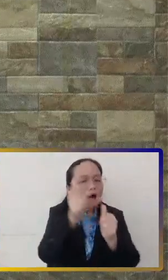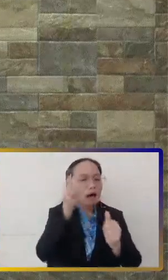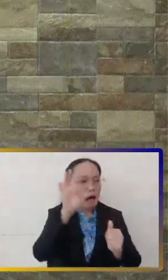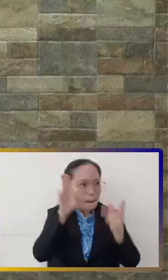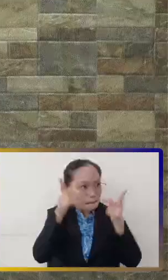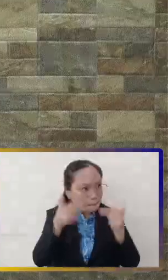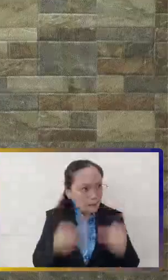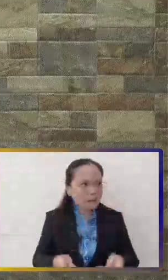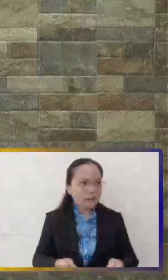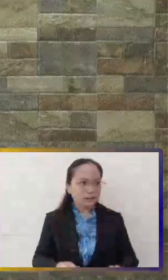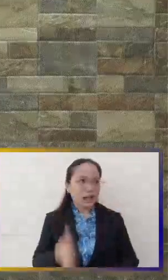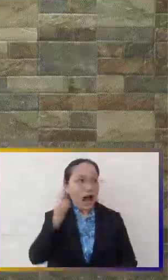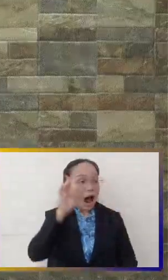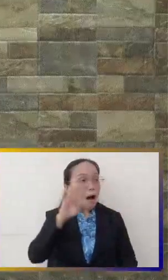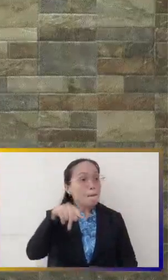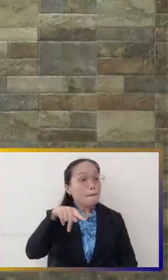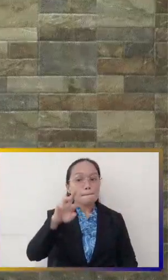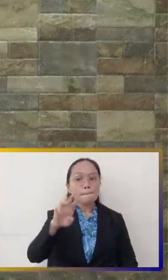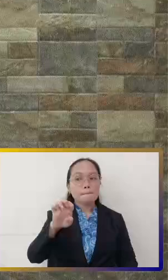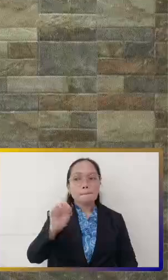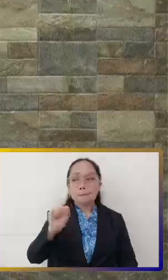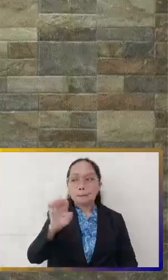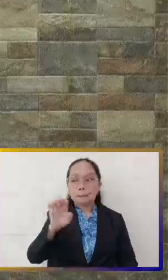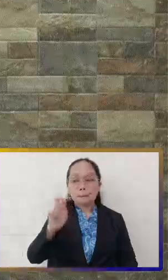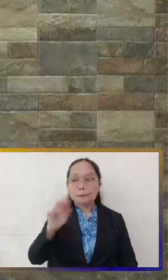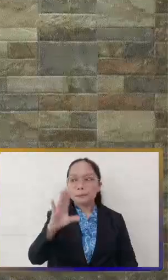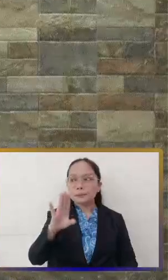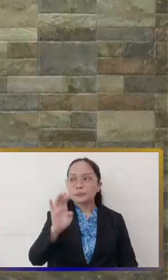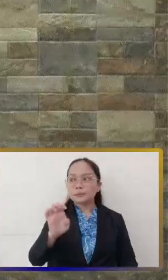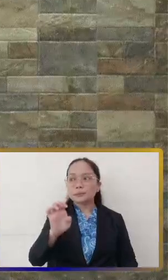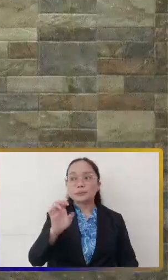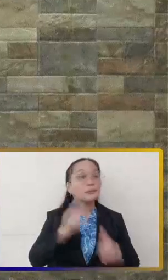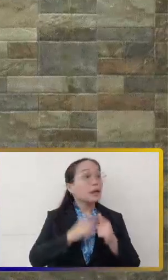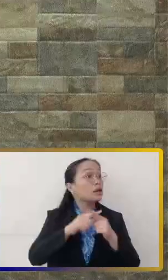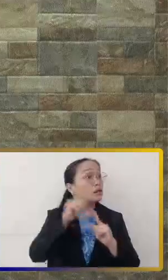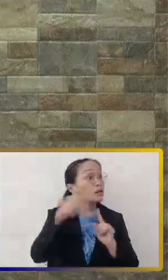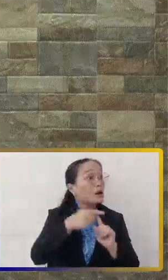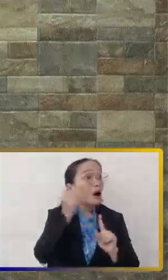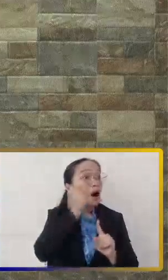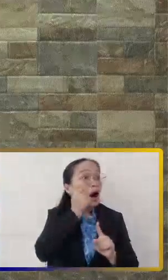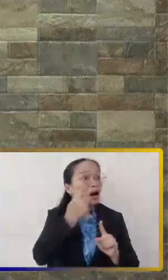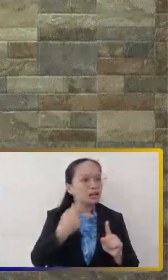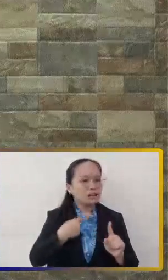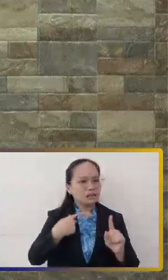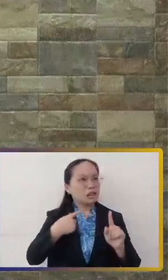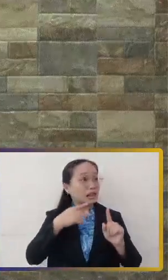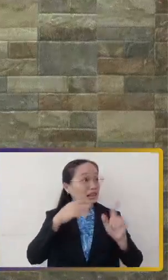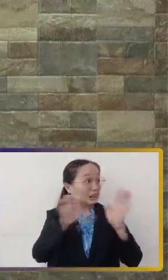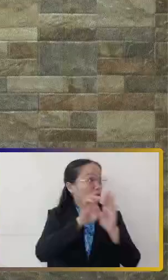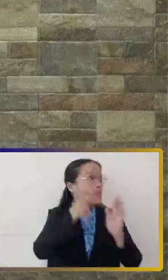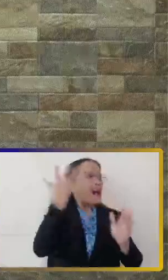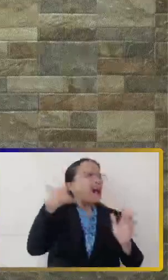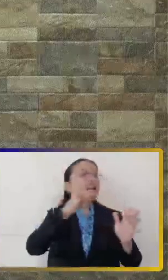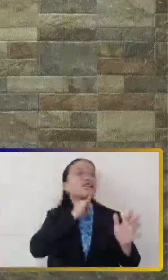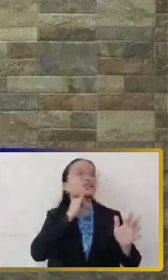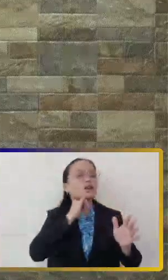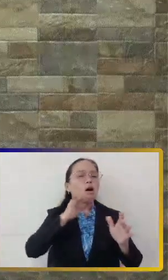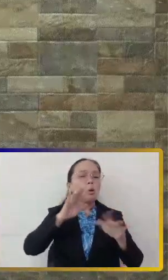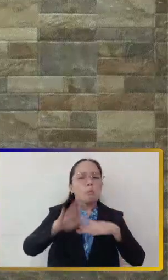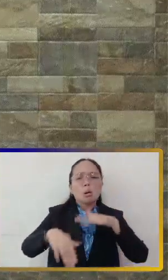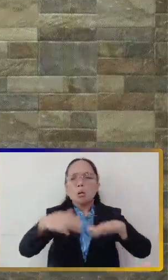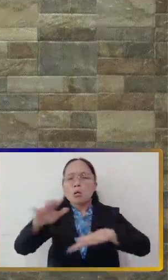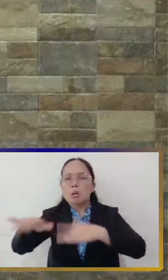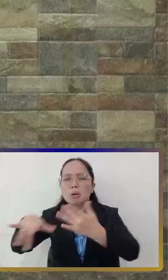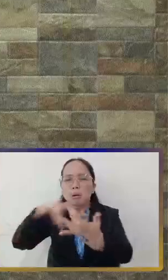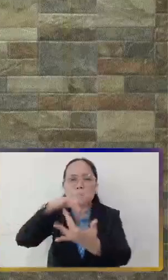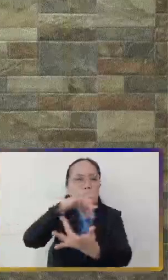Kaya nga po, saan man sila pumunta, at sa tuwing sila maggagalaw na po, magta-travel na sila, ang ibig sabihin po